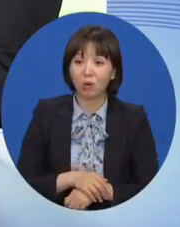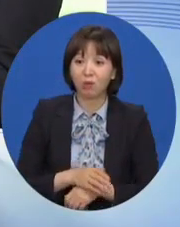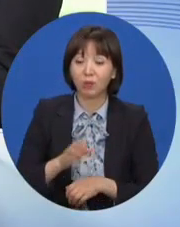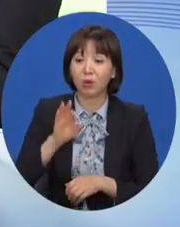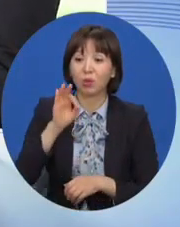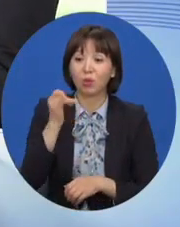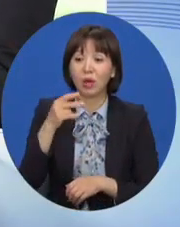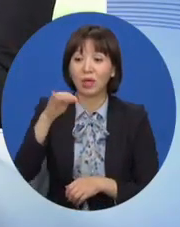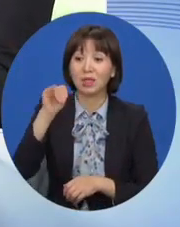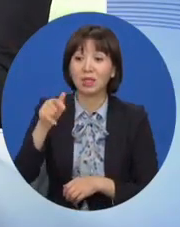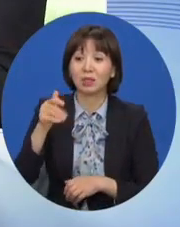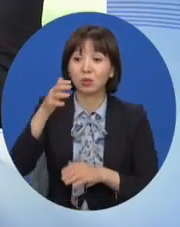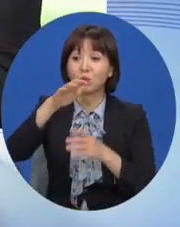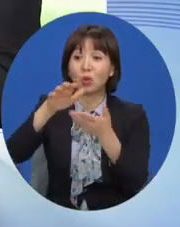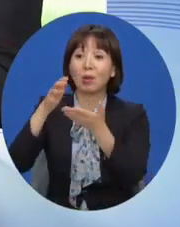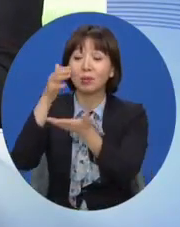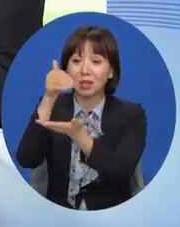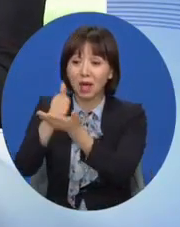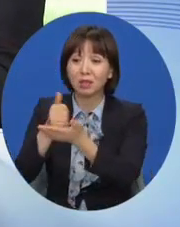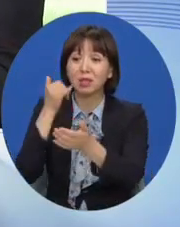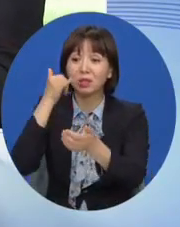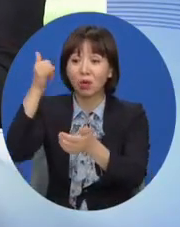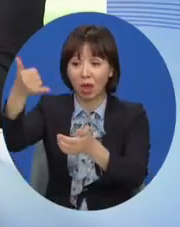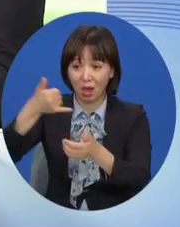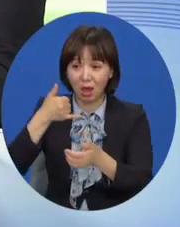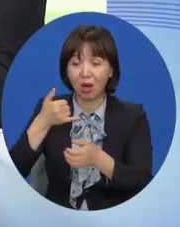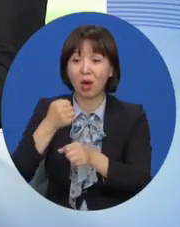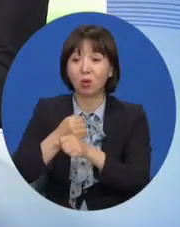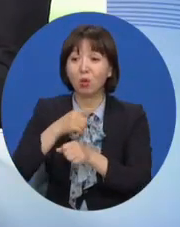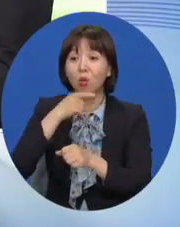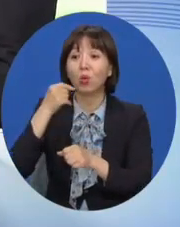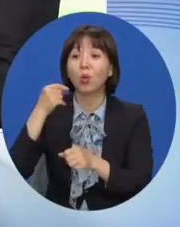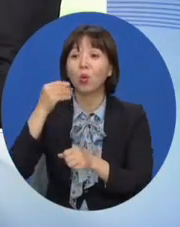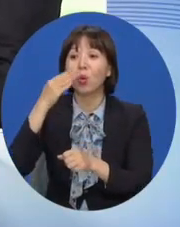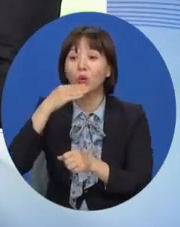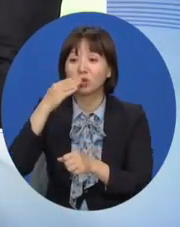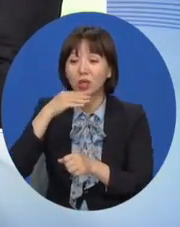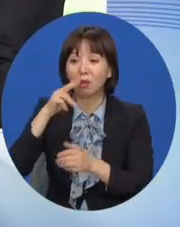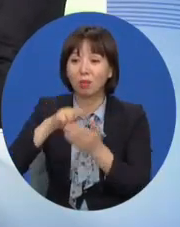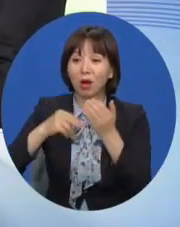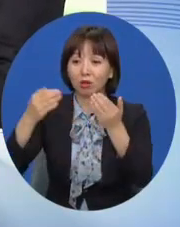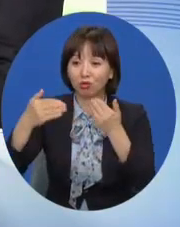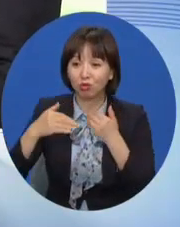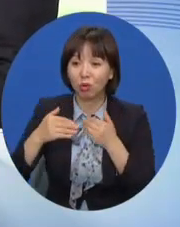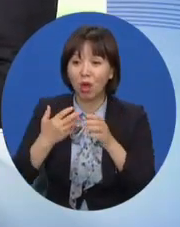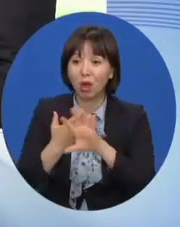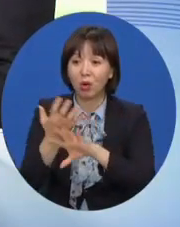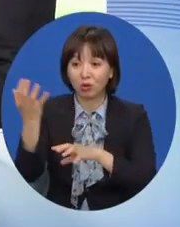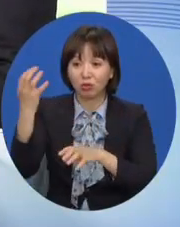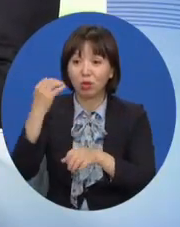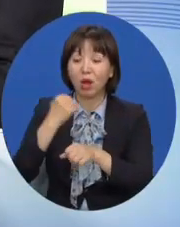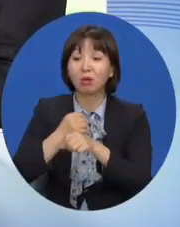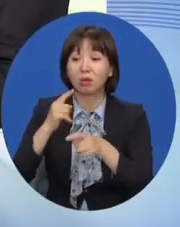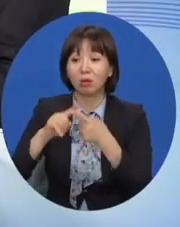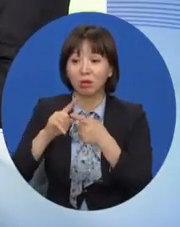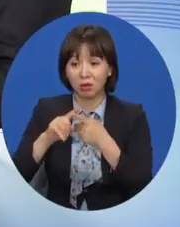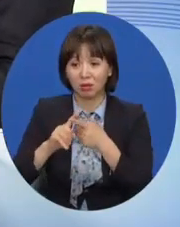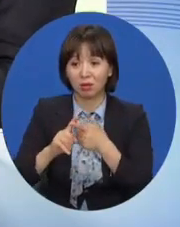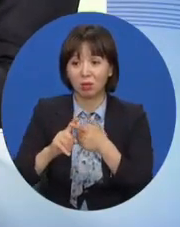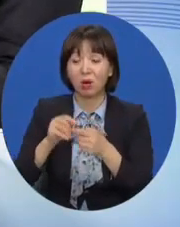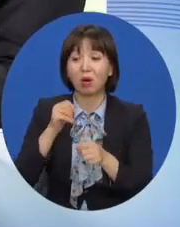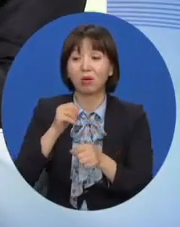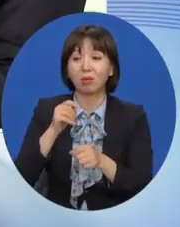한번 물어보시죠. 그때 감사했지. 저도 오늘 왔습니다. 조합장이 일 잘하고 고추 잘 팔아주고 당뇨고추 개발해서 해외 수출 잘한다고 저한테 전화 옵니다. 그런 말씀 하지